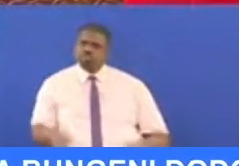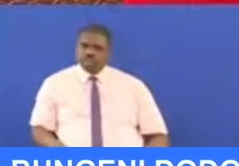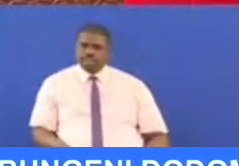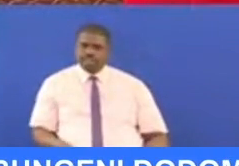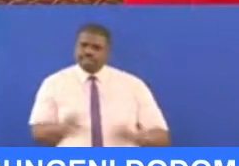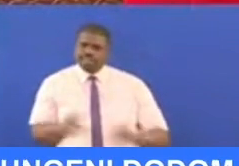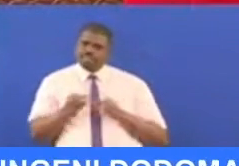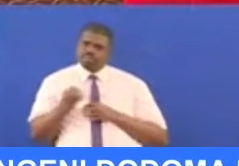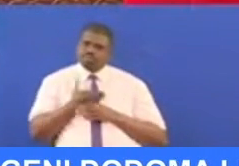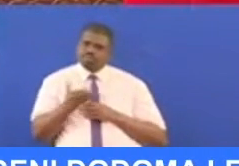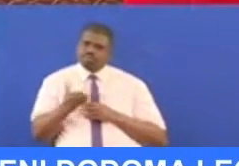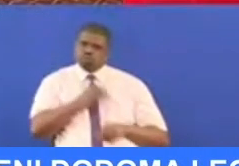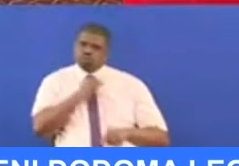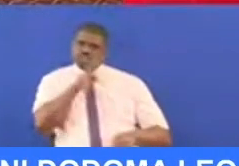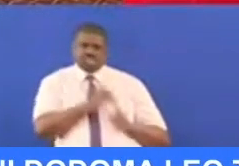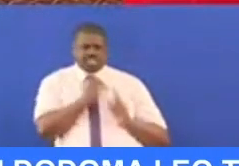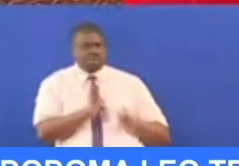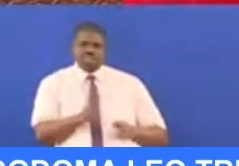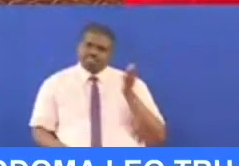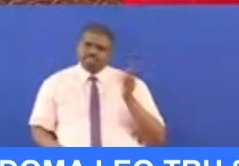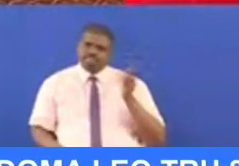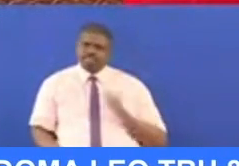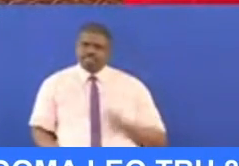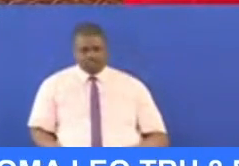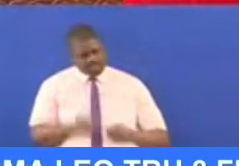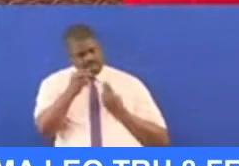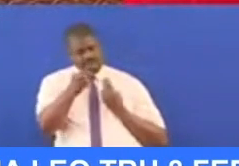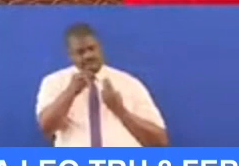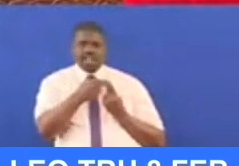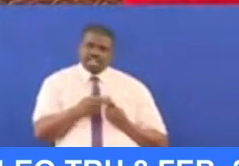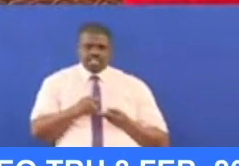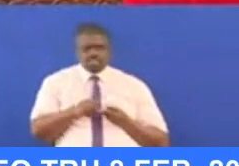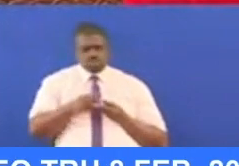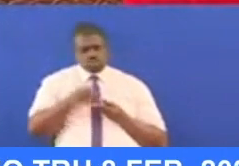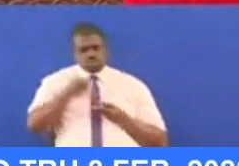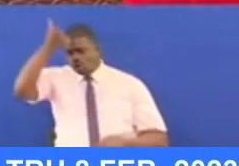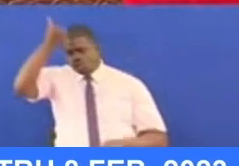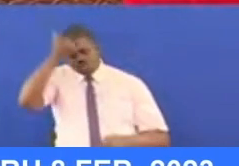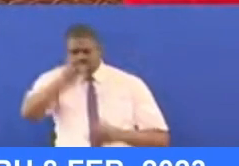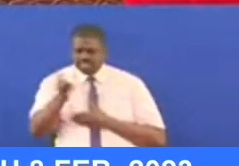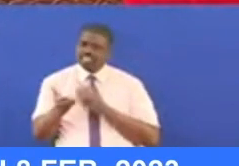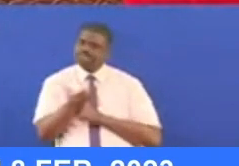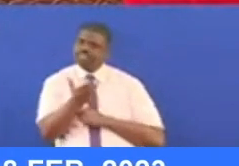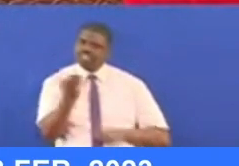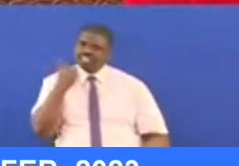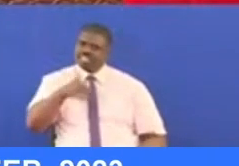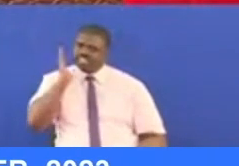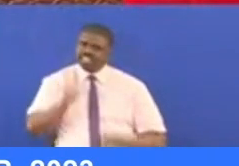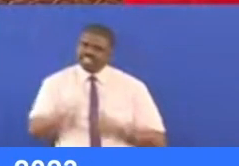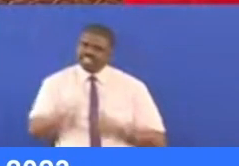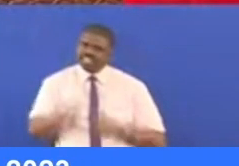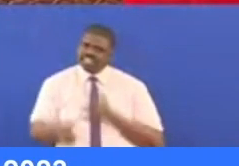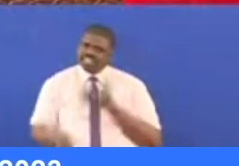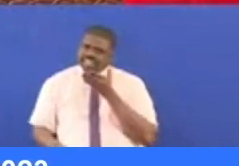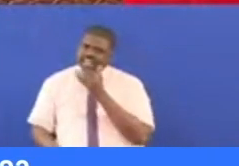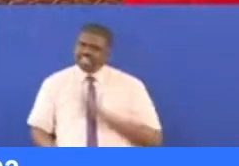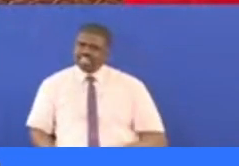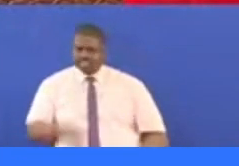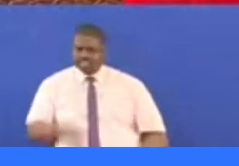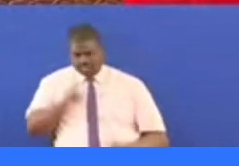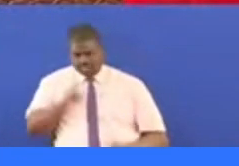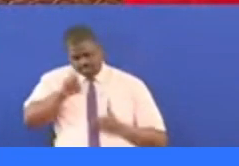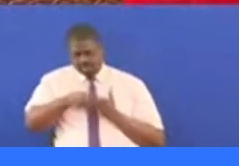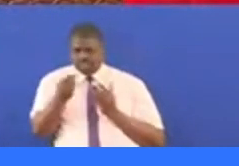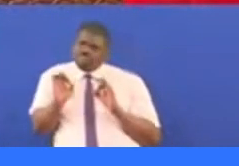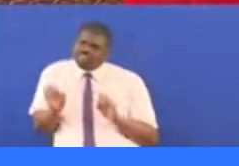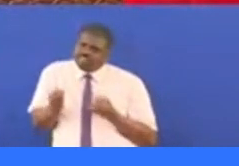Je, upande wa ajira hizi za walimu na madaktari, wauguzi na maeneo mengine ya serikali, mnashindwaje kuzigawanya katika